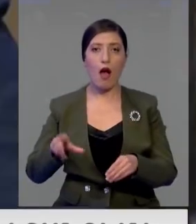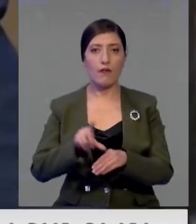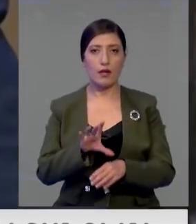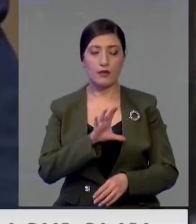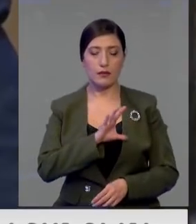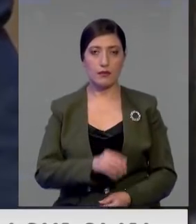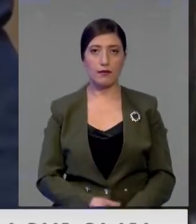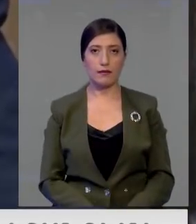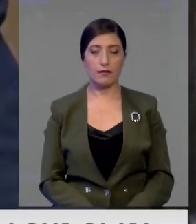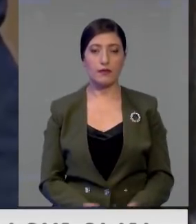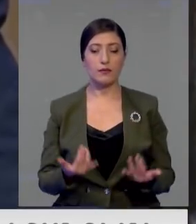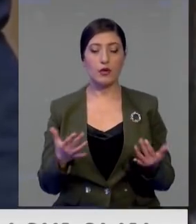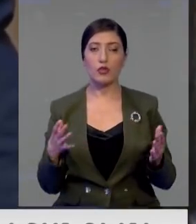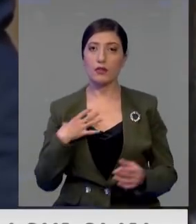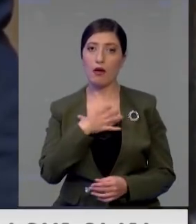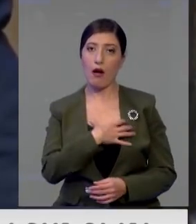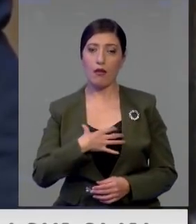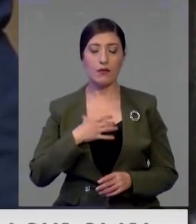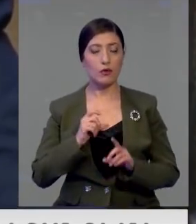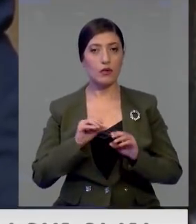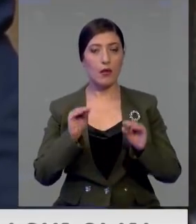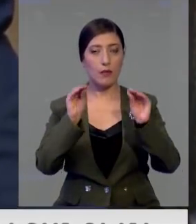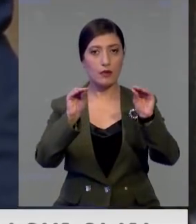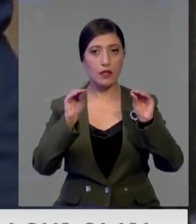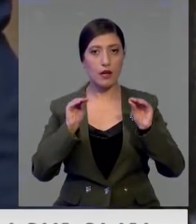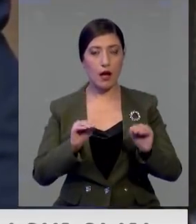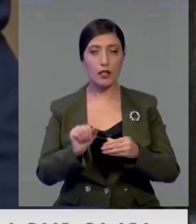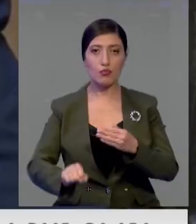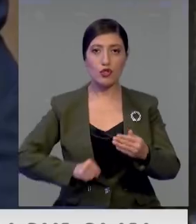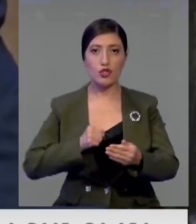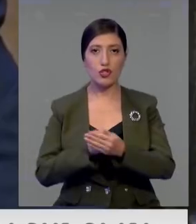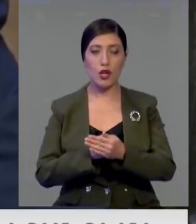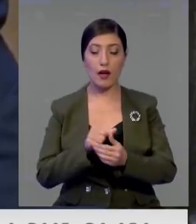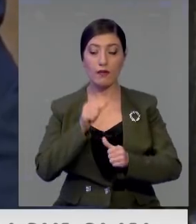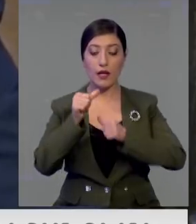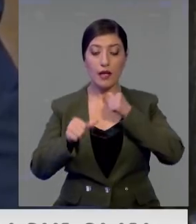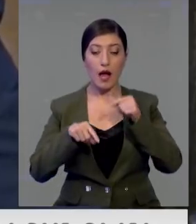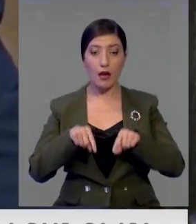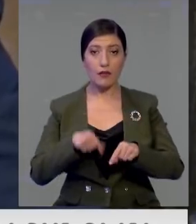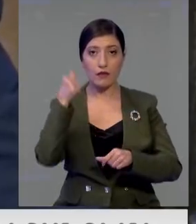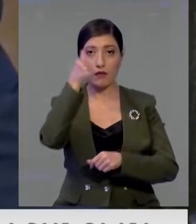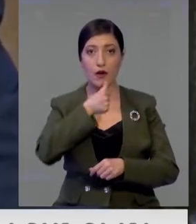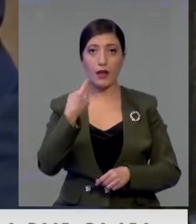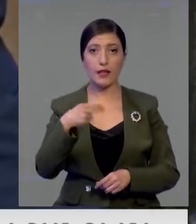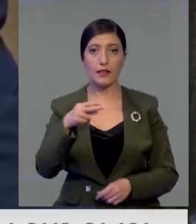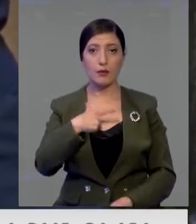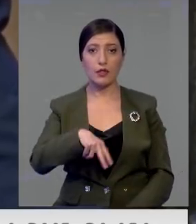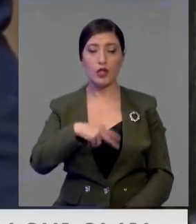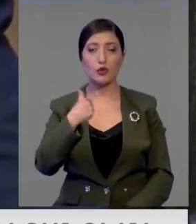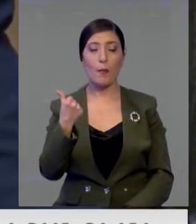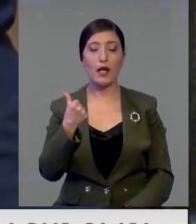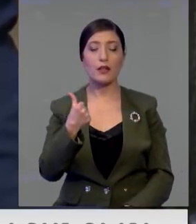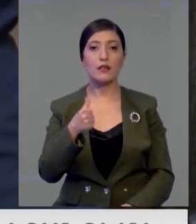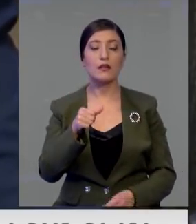Հիմա շատ կարևոր է արձանագրել հետևյալը, որ միջև դեկտեմբերի 31-ը ուժի մեջ է,